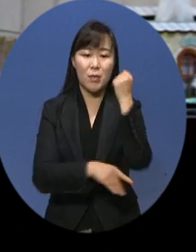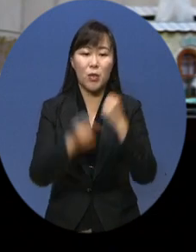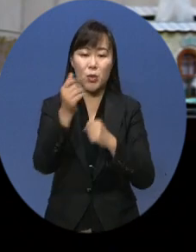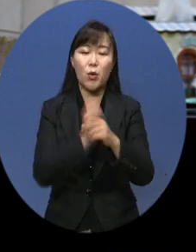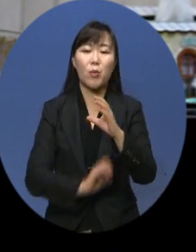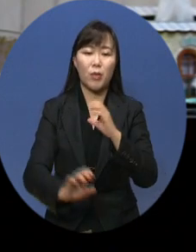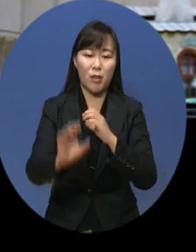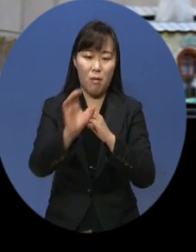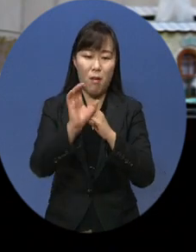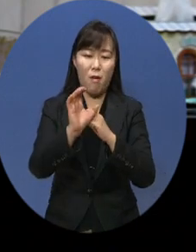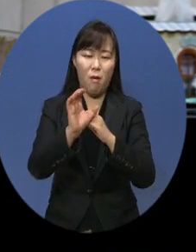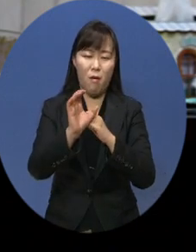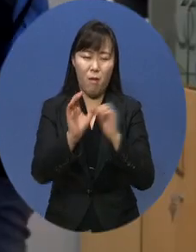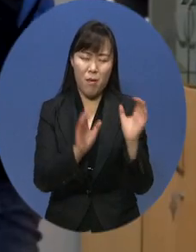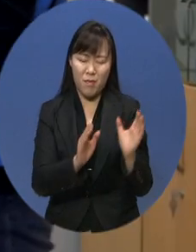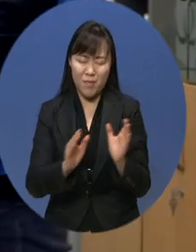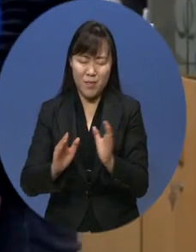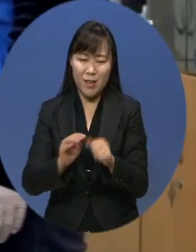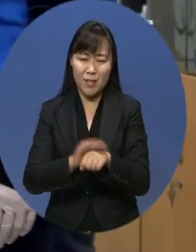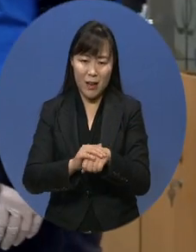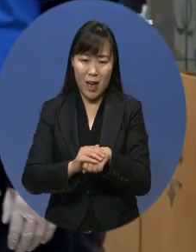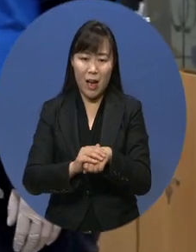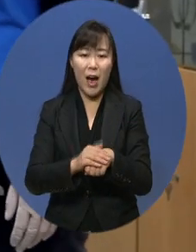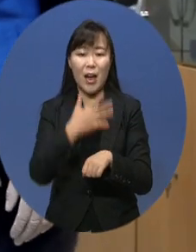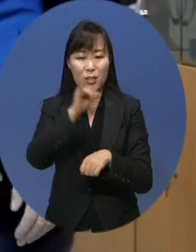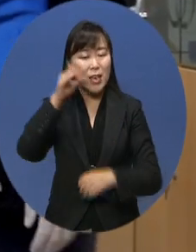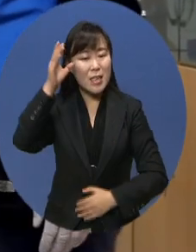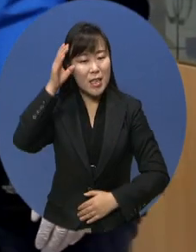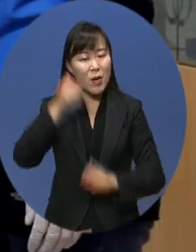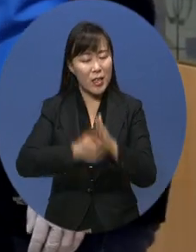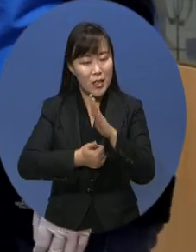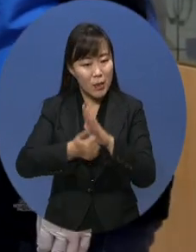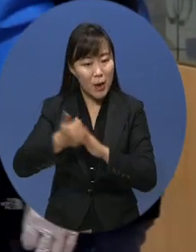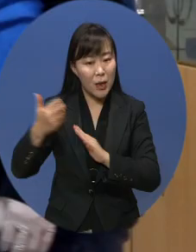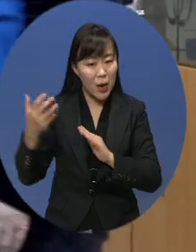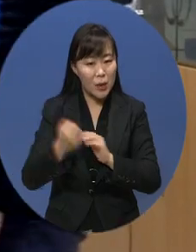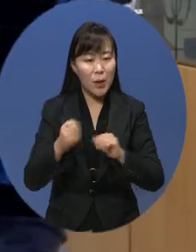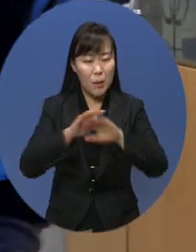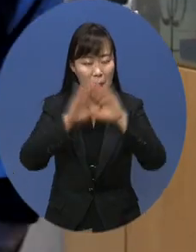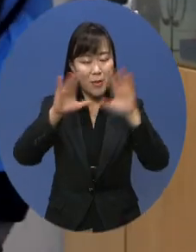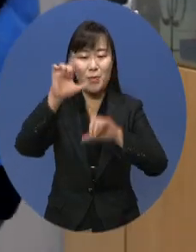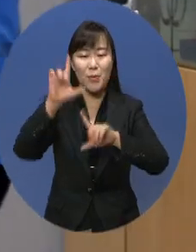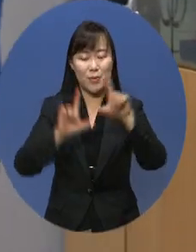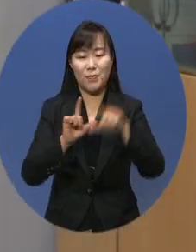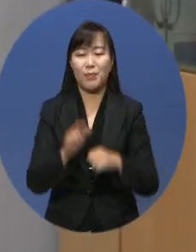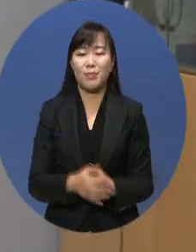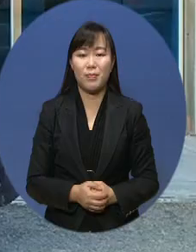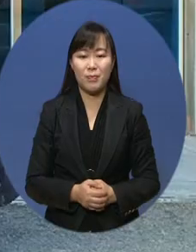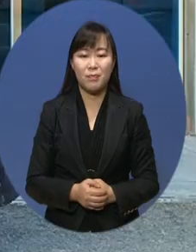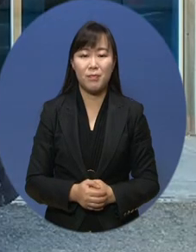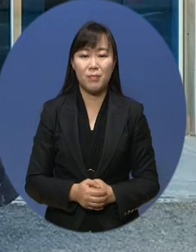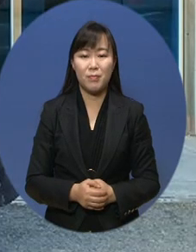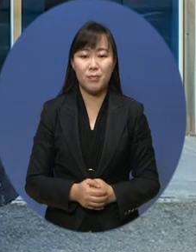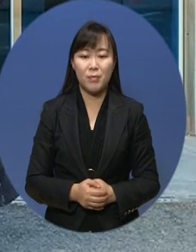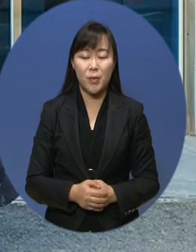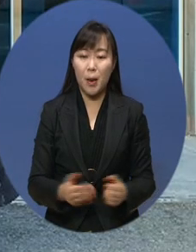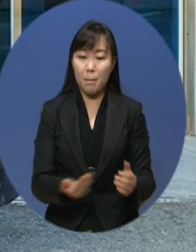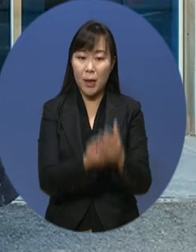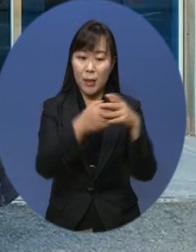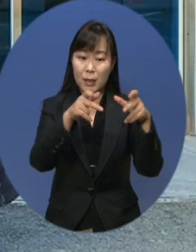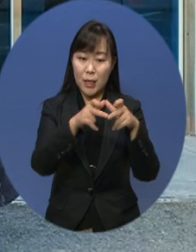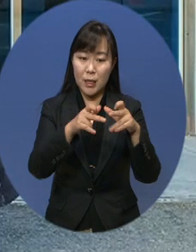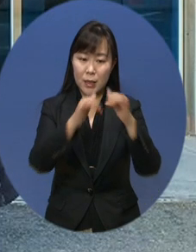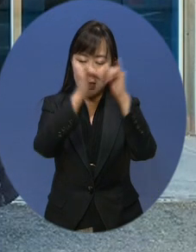기반을 조금 더 단단히 만들어갈 수 있다는 기대와 희망으로 밝은 모습이었습니다. 발달